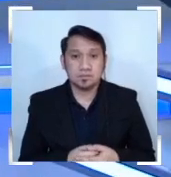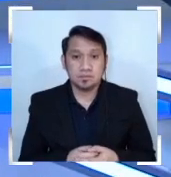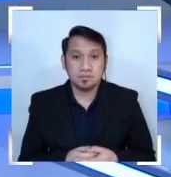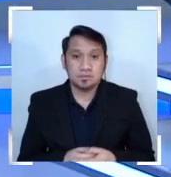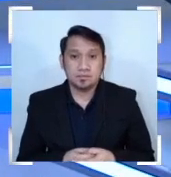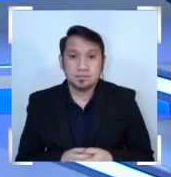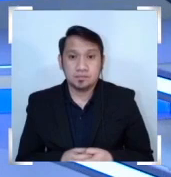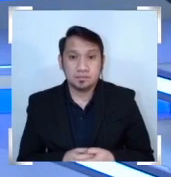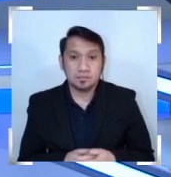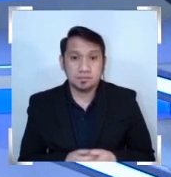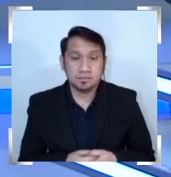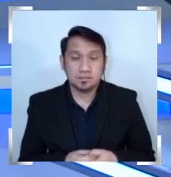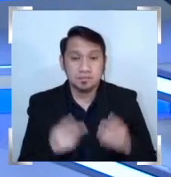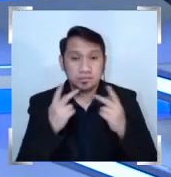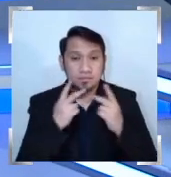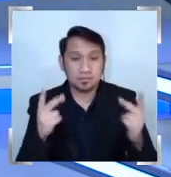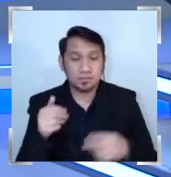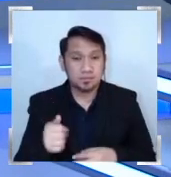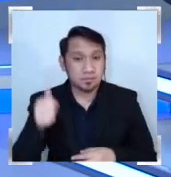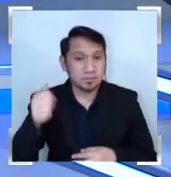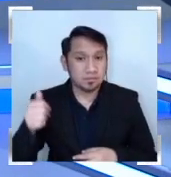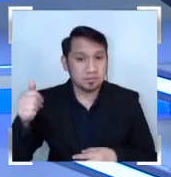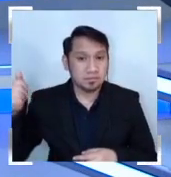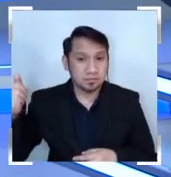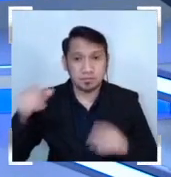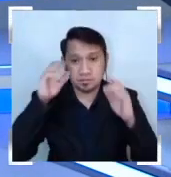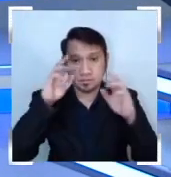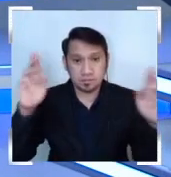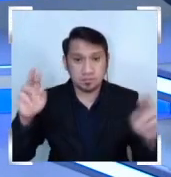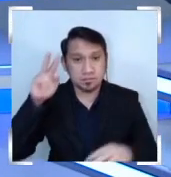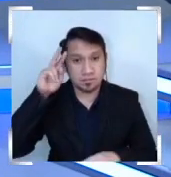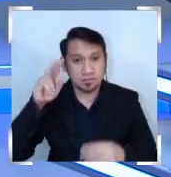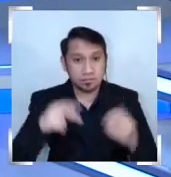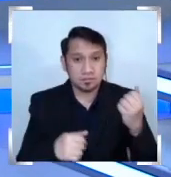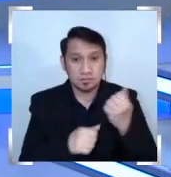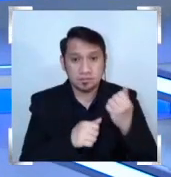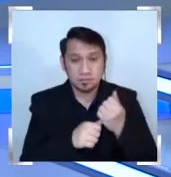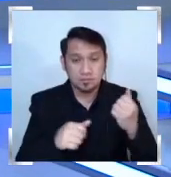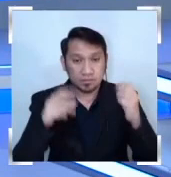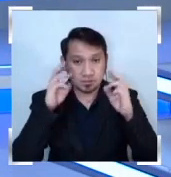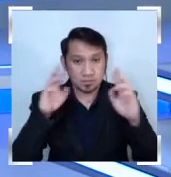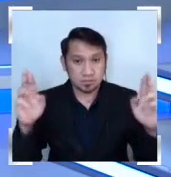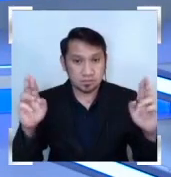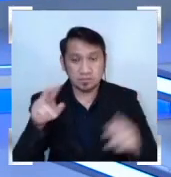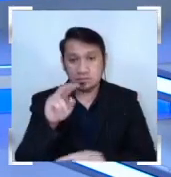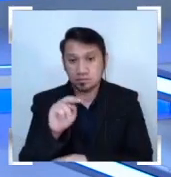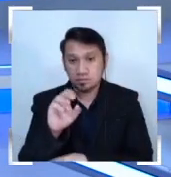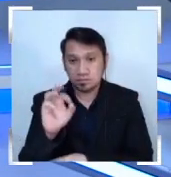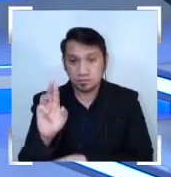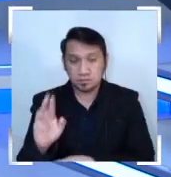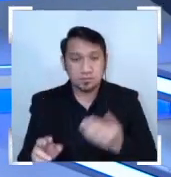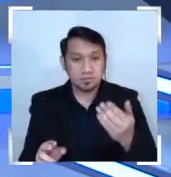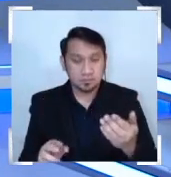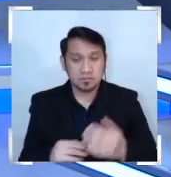Dahil proklama na ang ilang nanalong kandidato sa pagka-mayor, vice-mayor at kongresista sa Metro Manila. Saksi, si